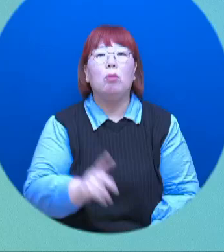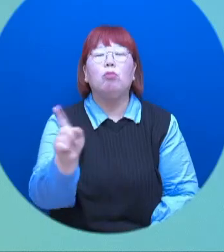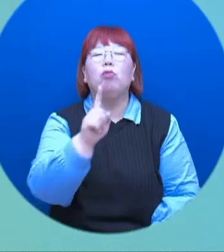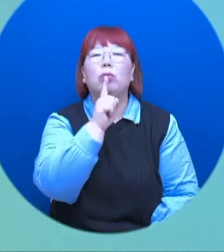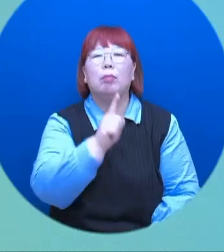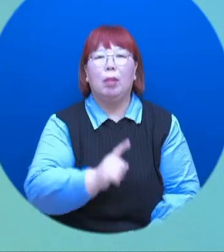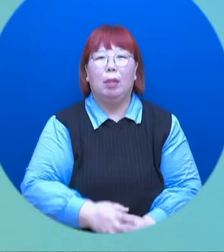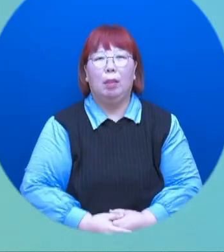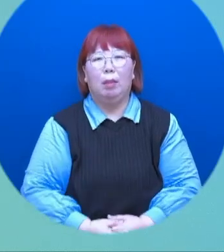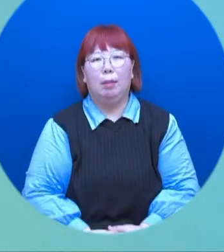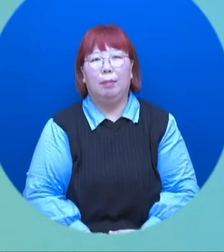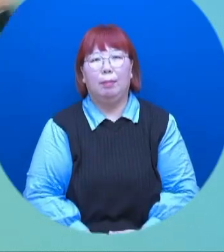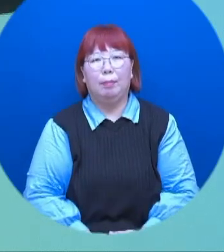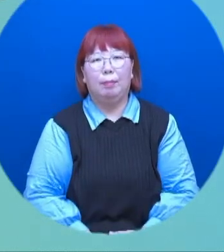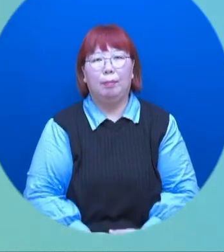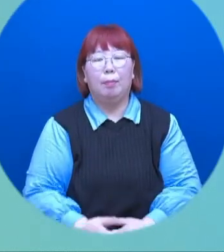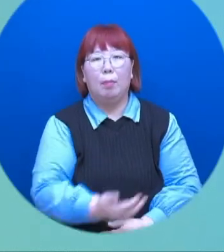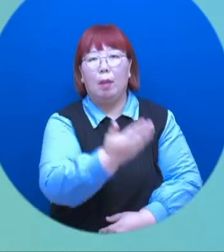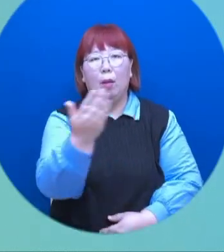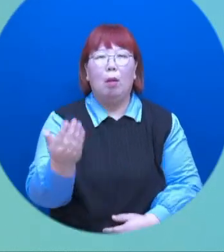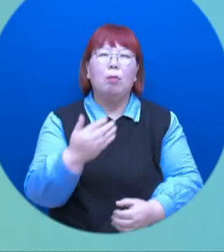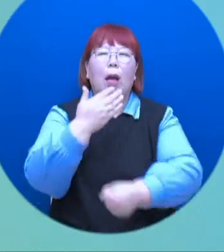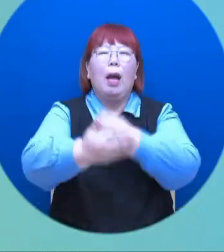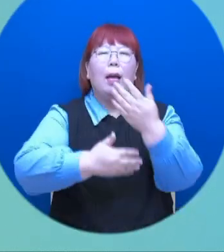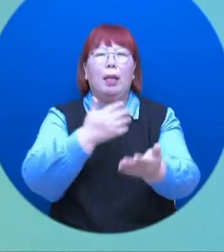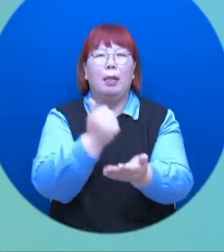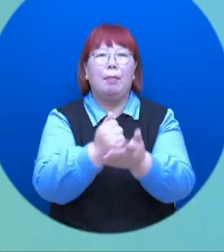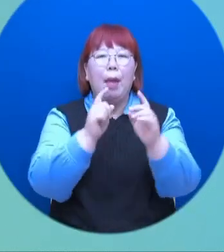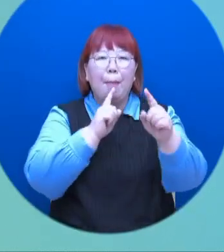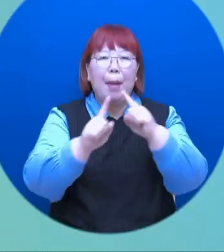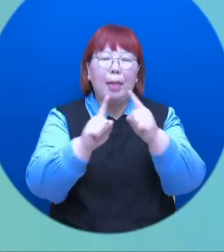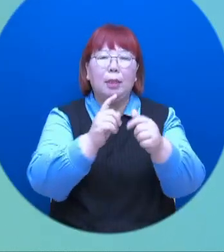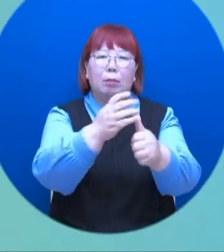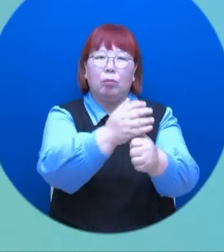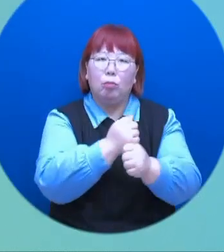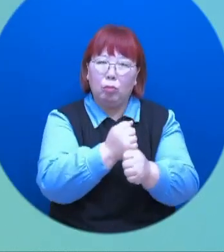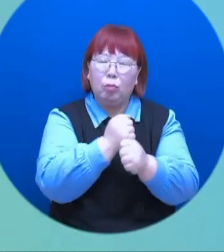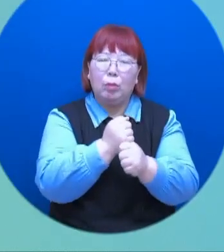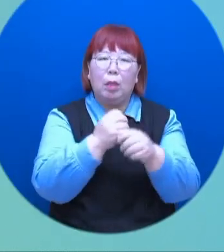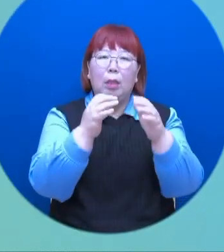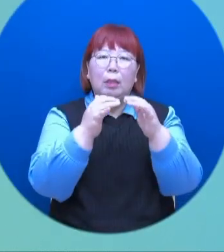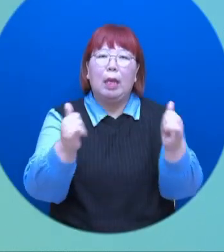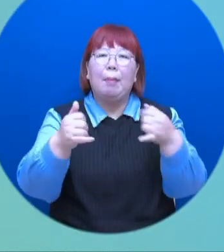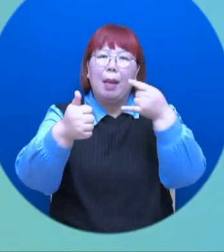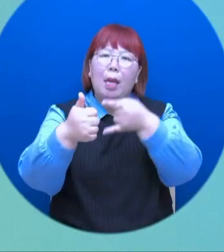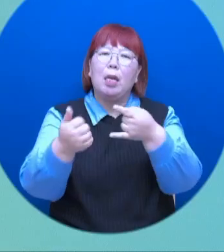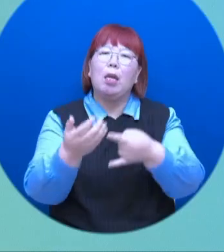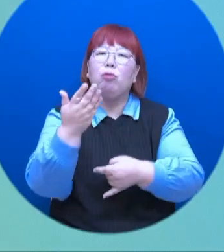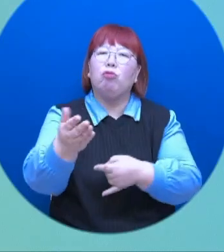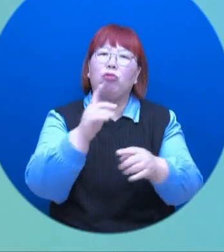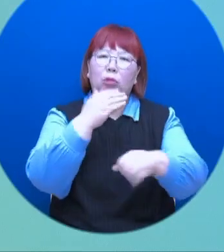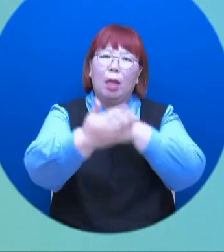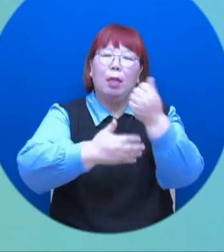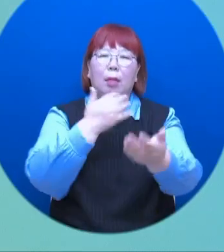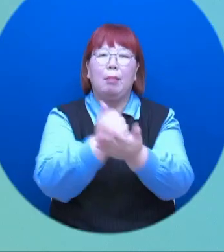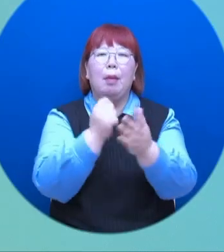있는 걸까요? 여러분, 하나님의 말씀을 붙들고 가는 이에게 주시는 하나님의